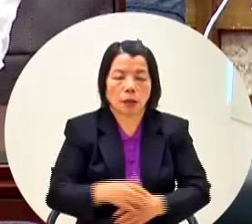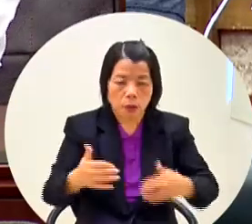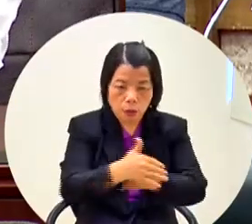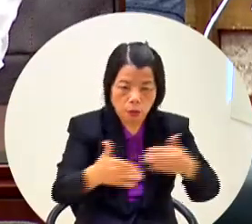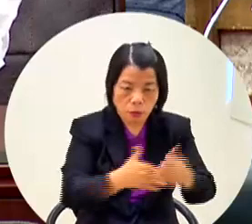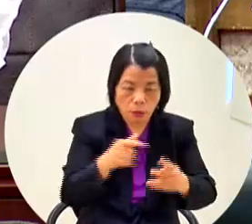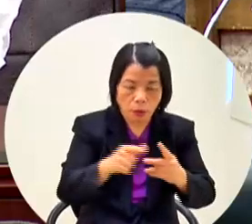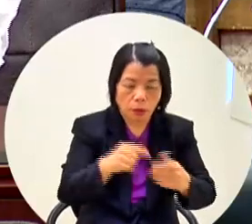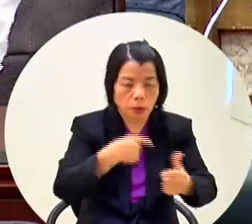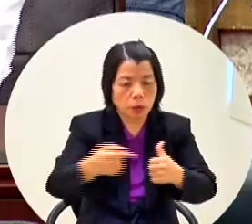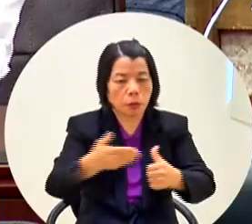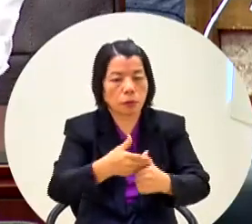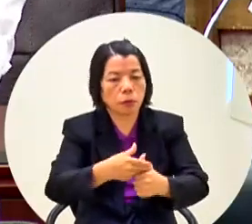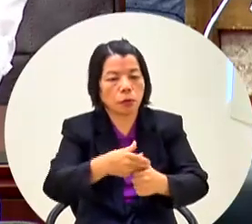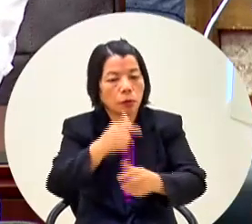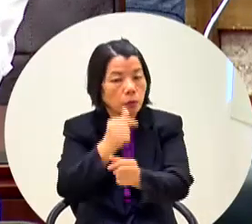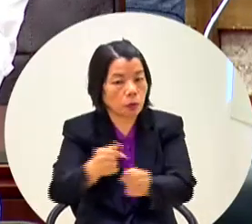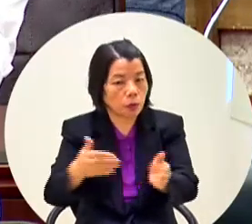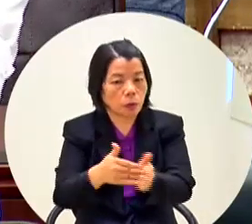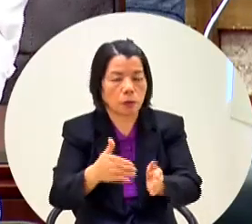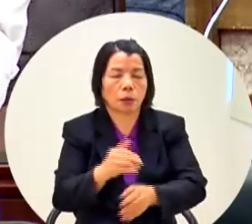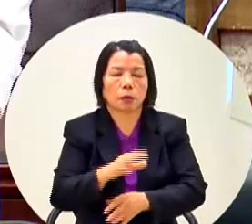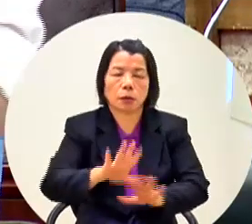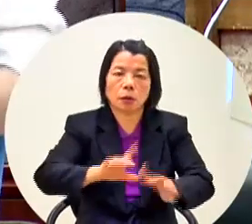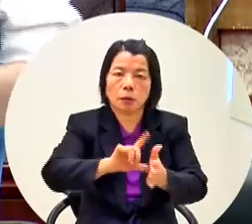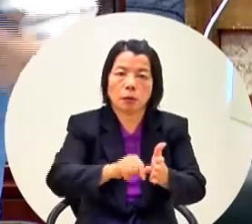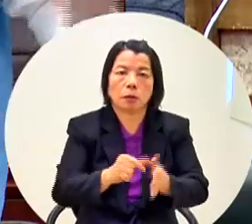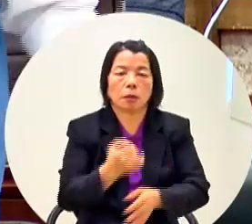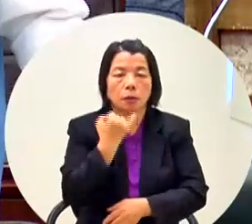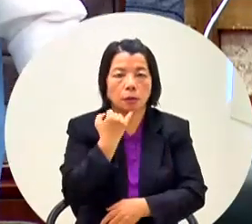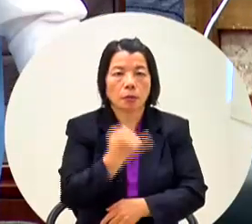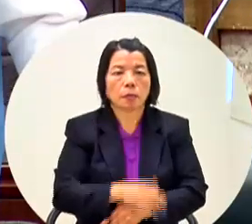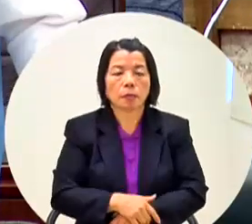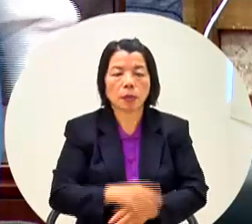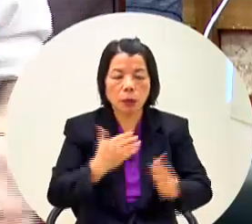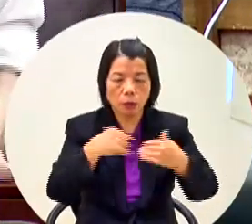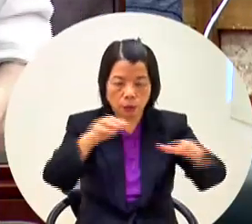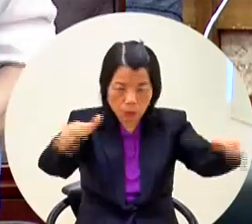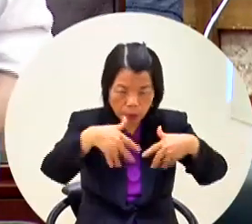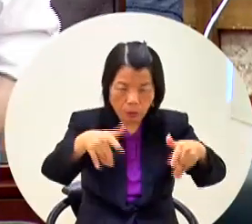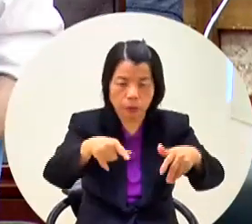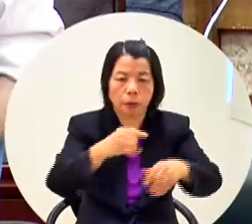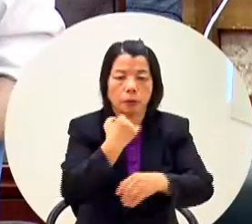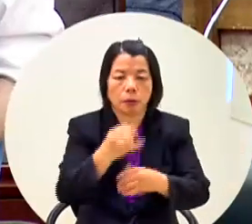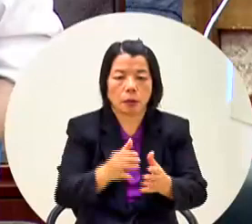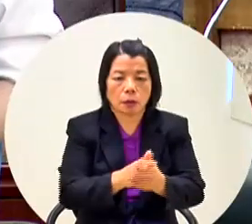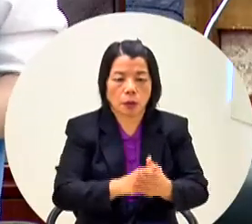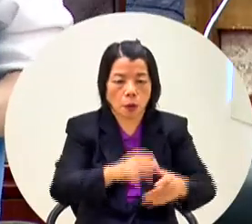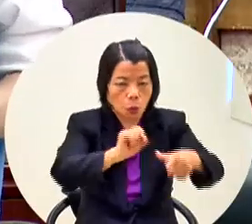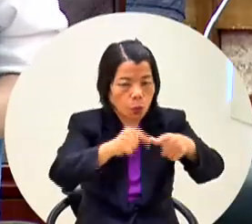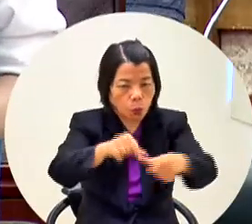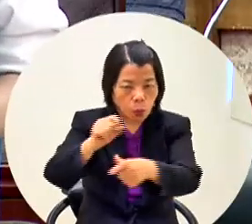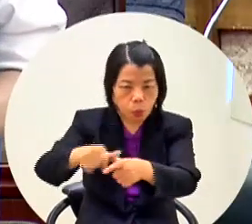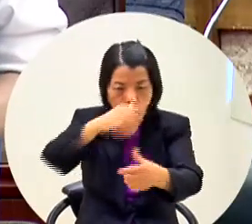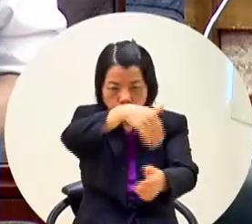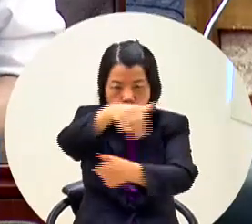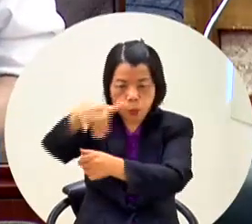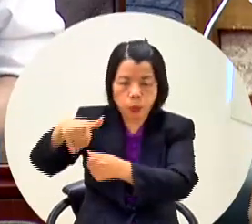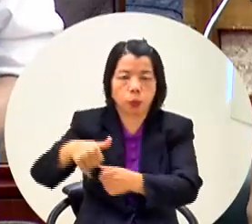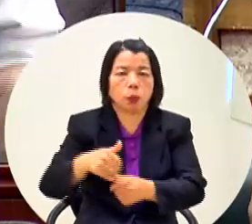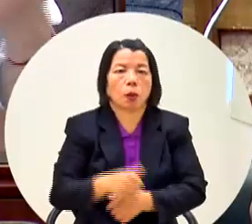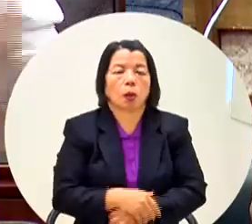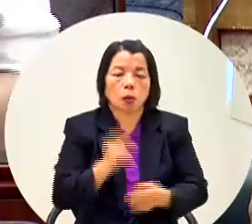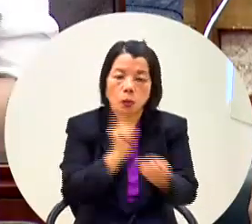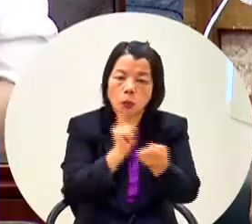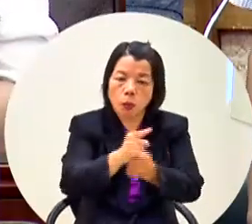教育办好了，这个时候我们可以张开双臂，尽量招商进来。所以我们在蛋白